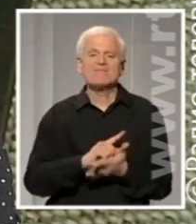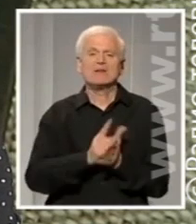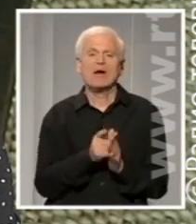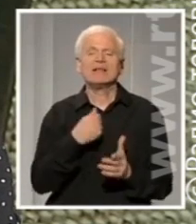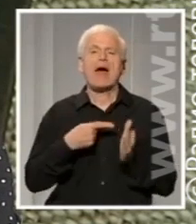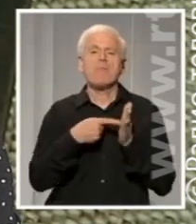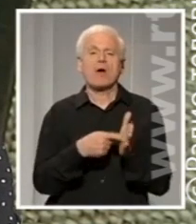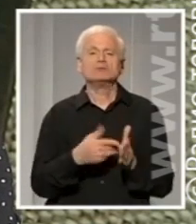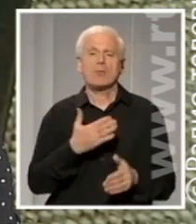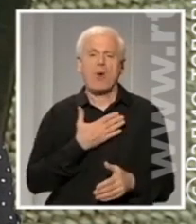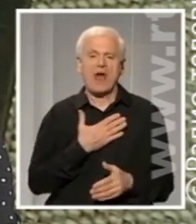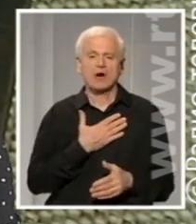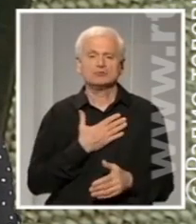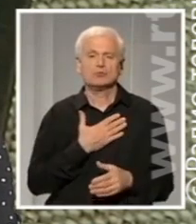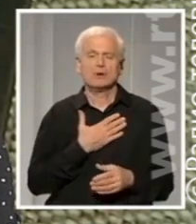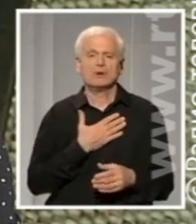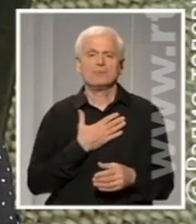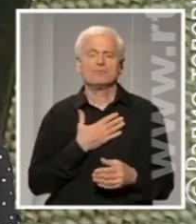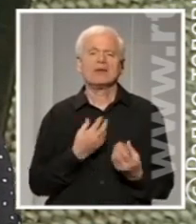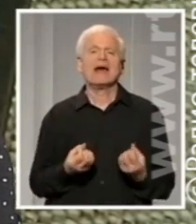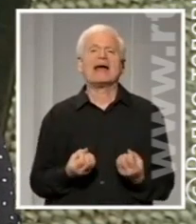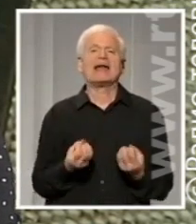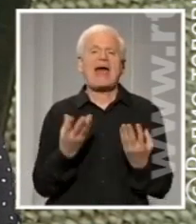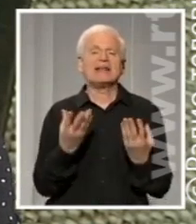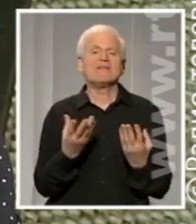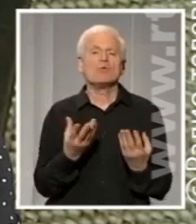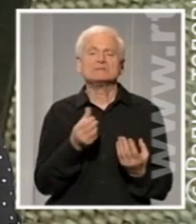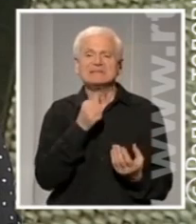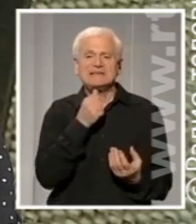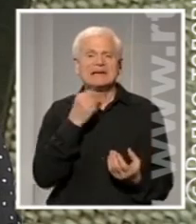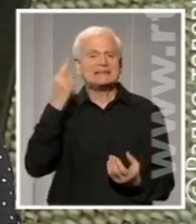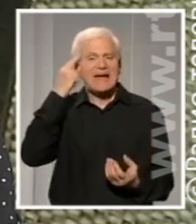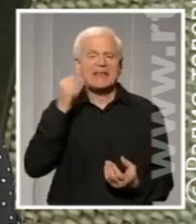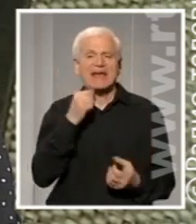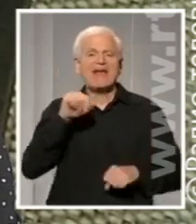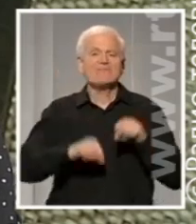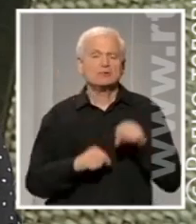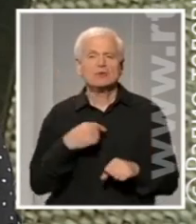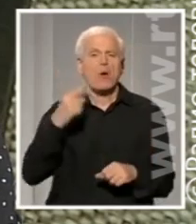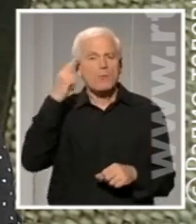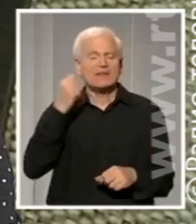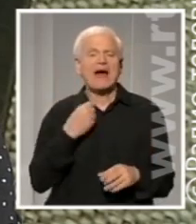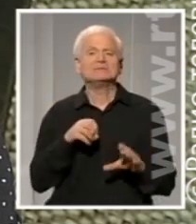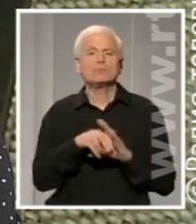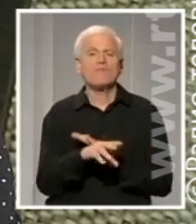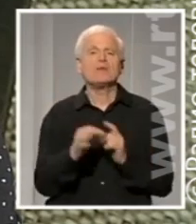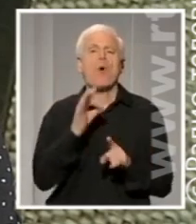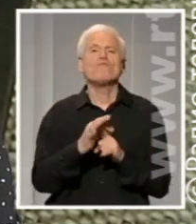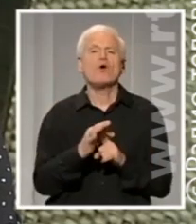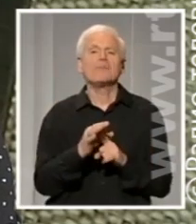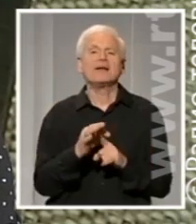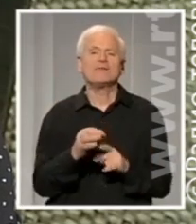da pokažemo našu kreativnost, naše znanje, veštine, umenja, da primenimo formativno